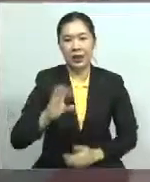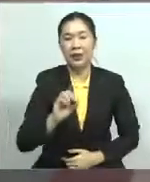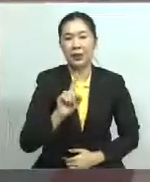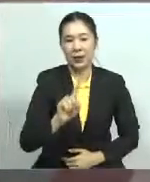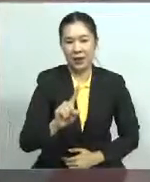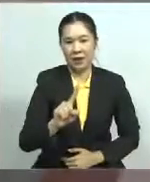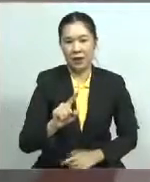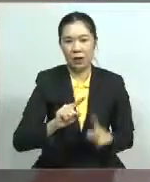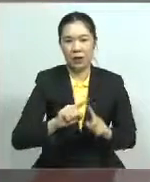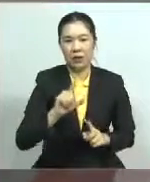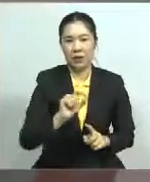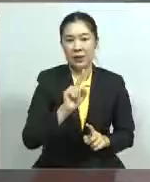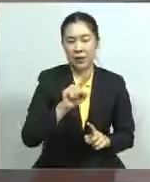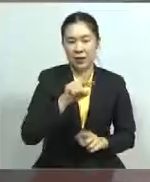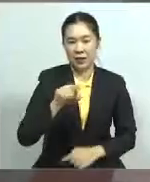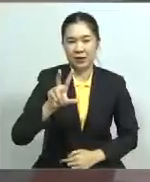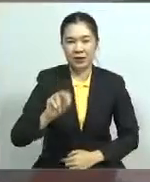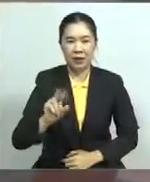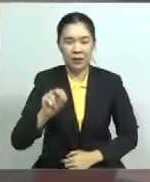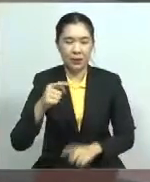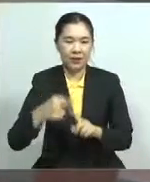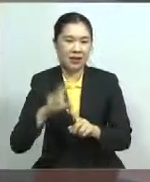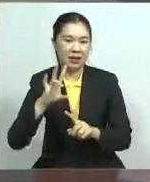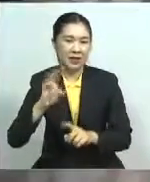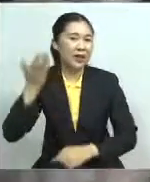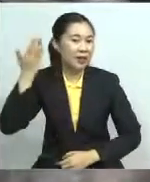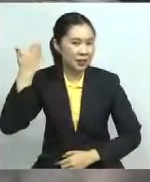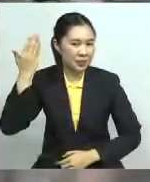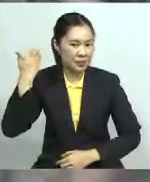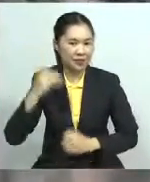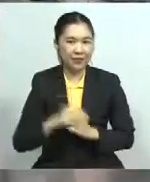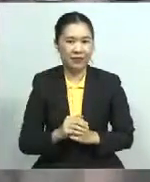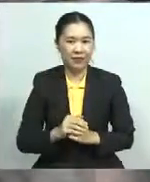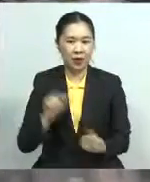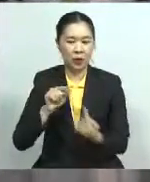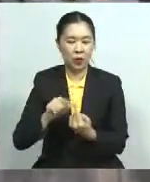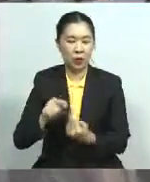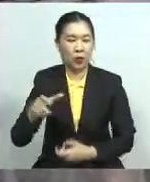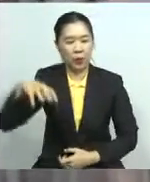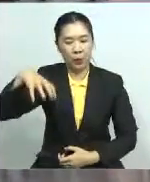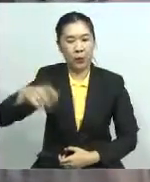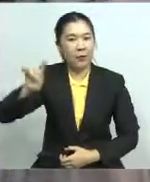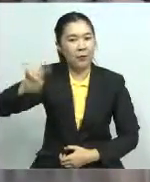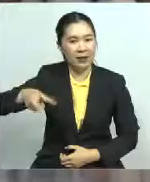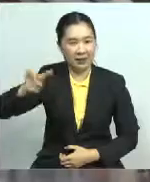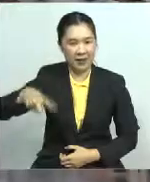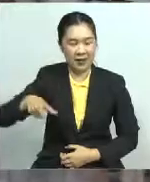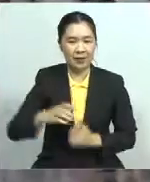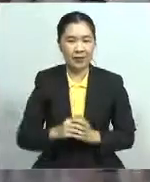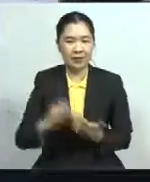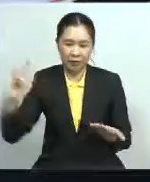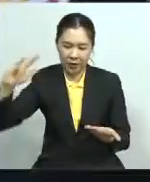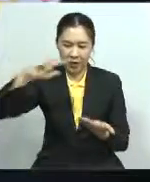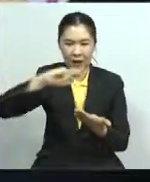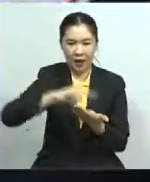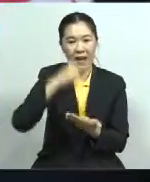51ระหว่างวันที่21ถึง30กรกฎาคมที่ผ่านมานะคะที่กรุงปารีสประเทศฝรั่งเศสเดินทางกลับมา